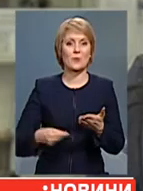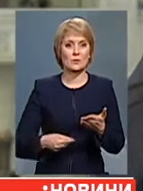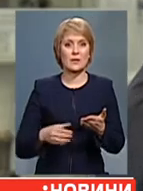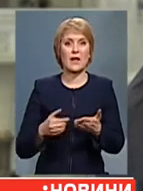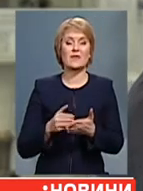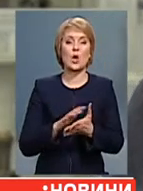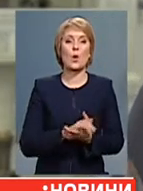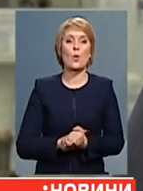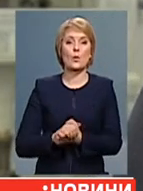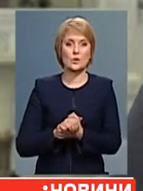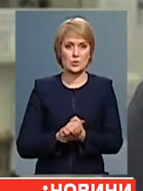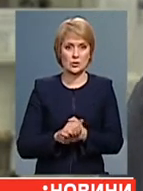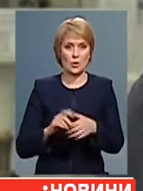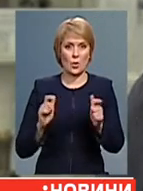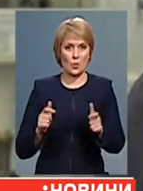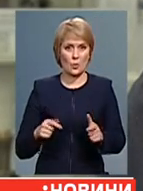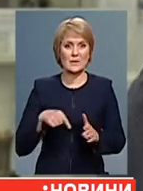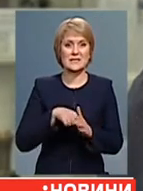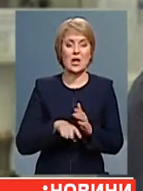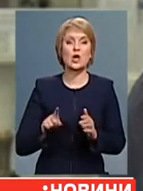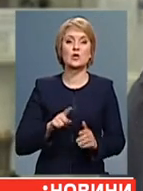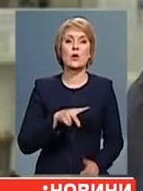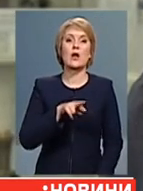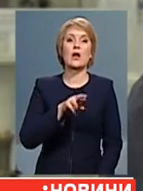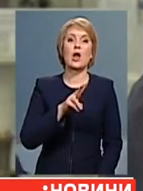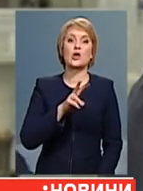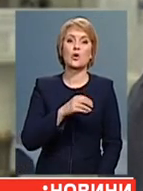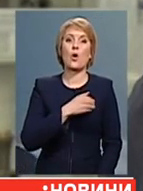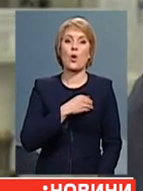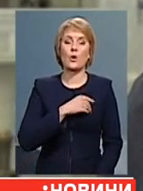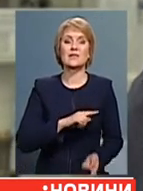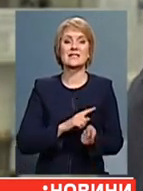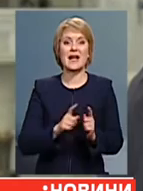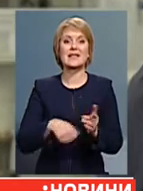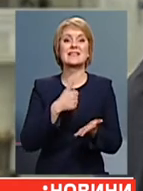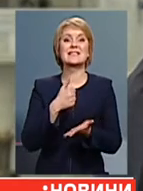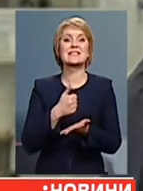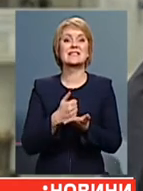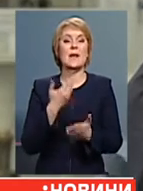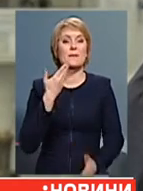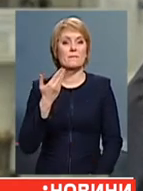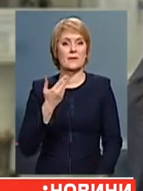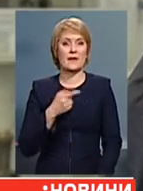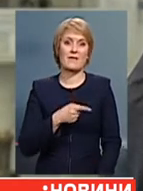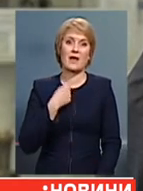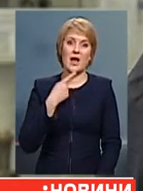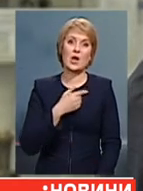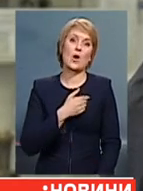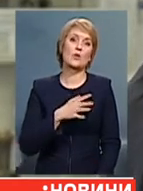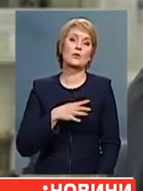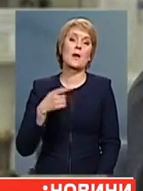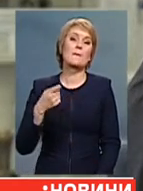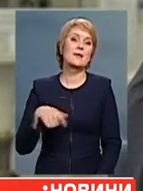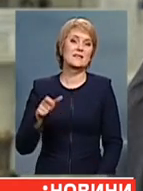що Олег Ляшко, за його інформацією, хоче стати спікером. Тим самим Олег Ляшко нам цього не підтвердив. Він казав, що він і хотів бути президентом, але